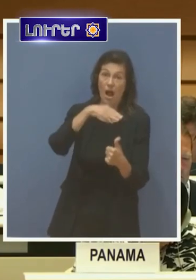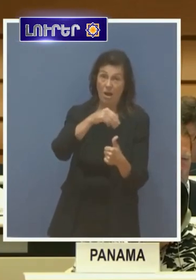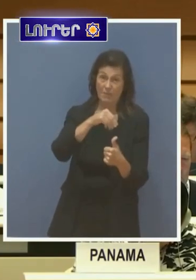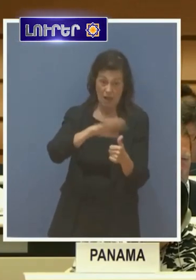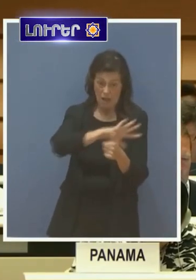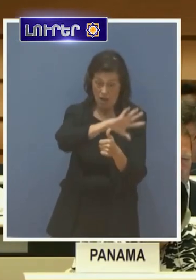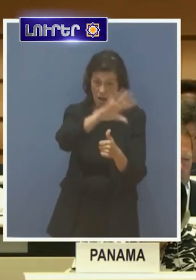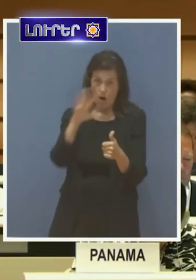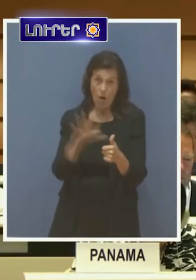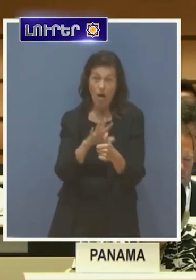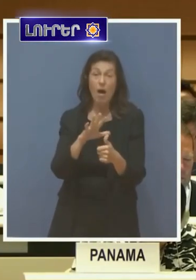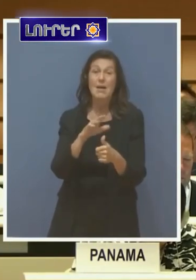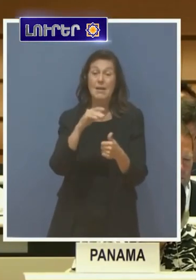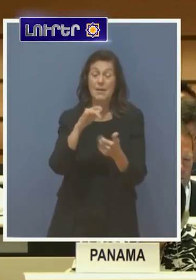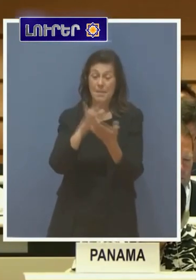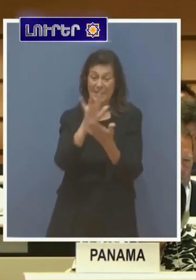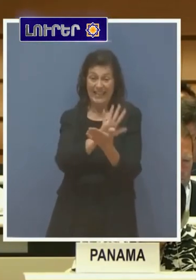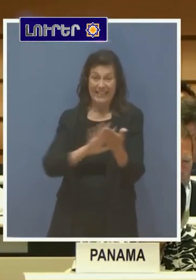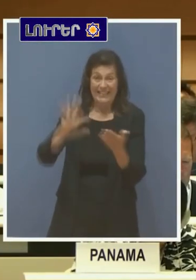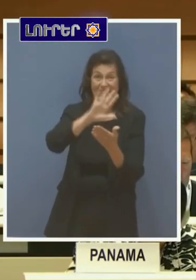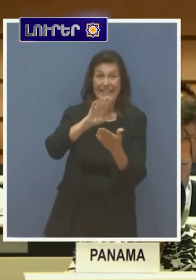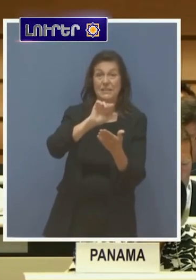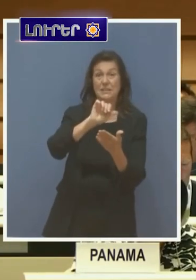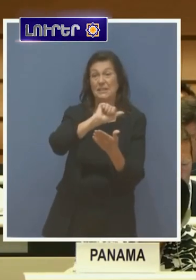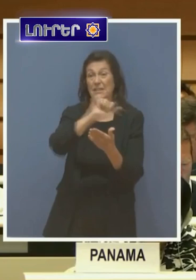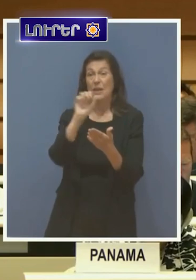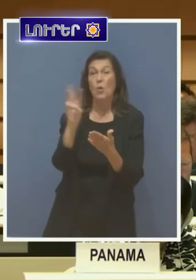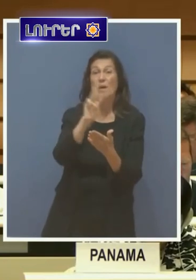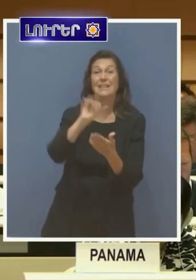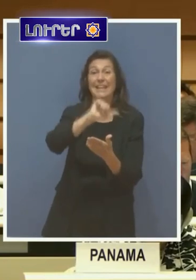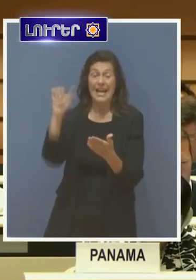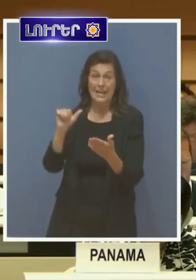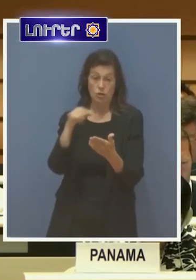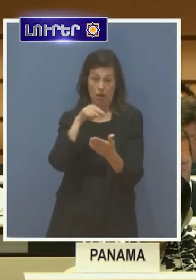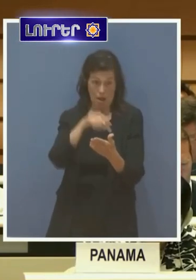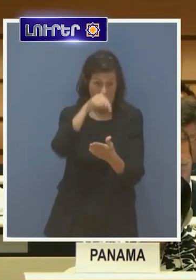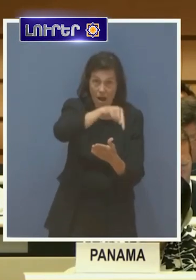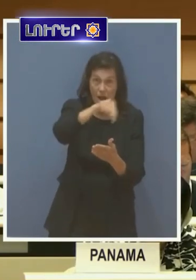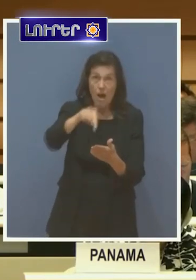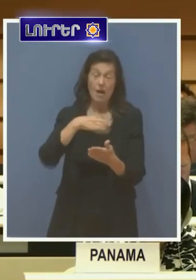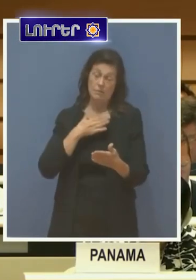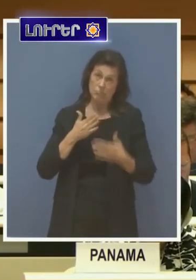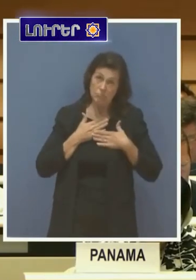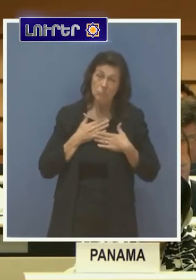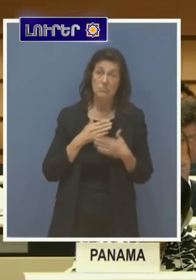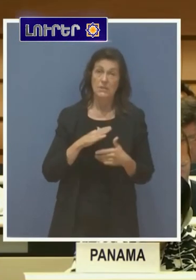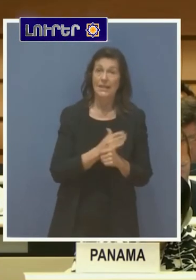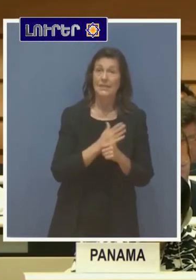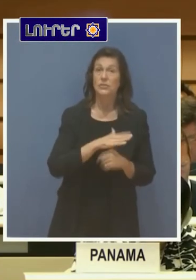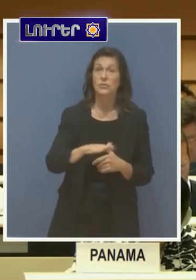7 ամիս, իսկ այժմ անօրինակ ագադար մեկուսացում 2020 թվականի պատերազմին յետ հանգեցուցել է հումանիտար արտակարգ